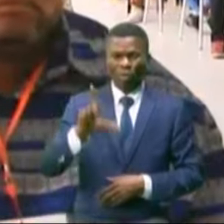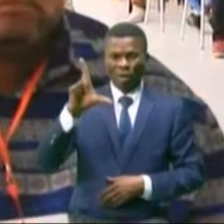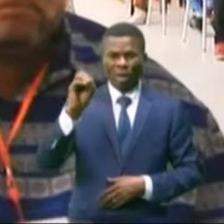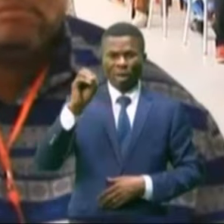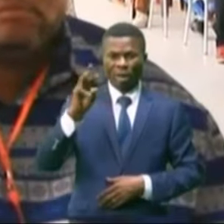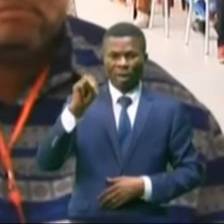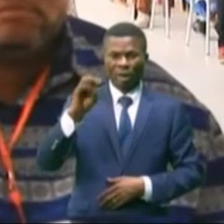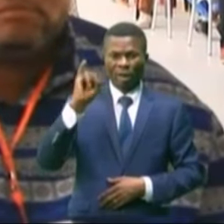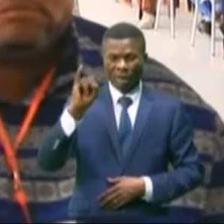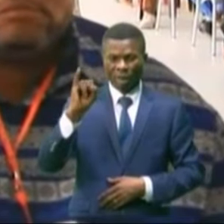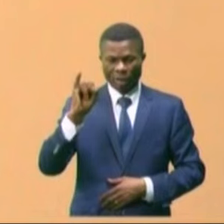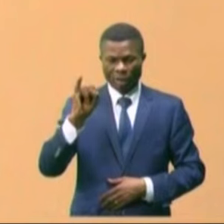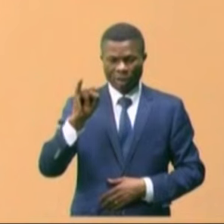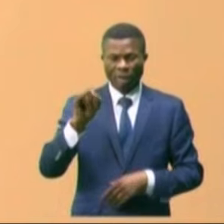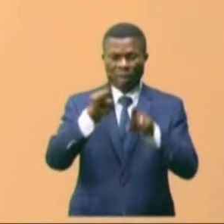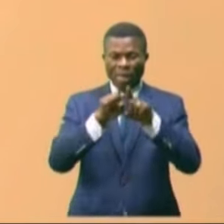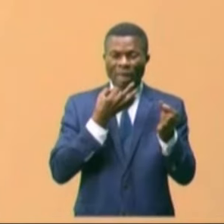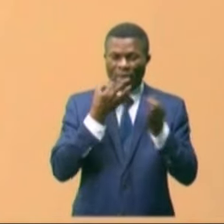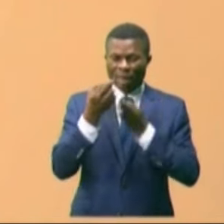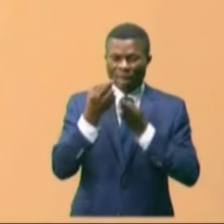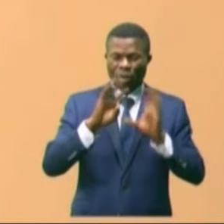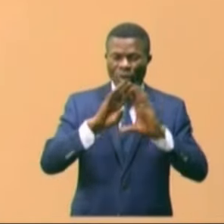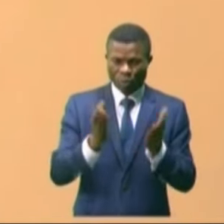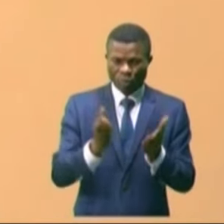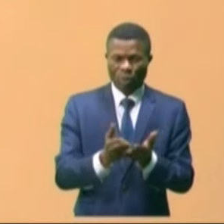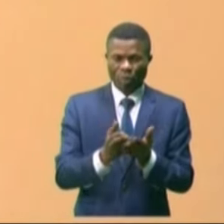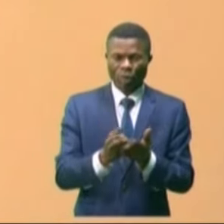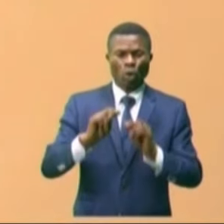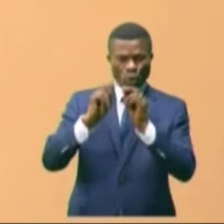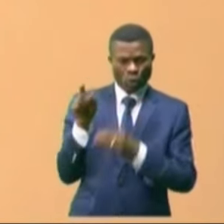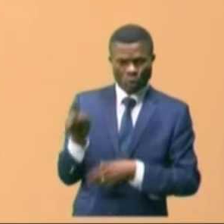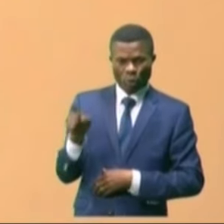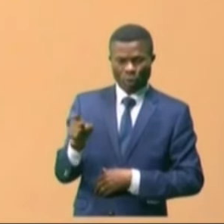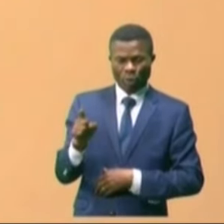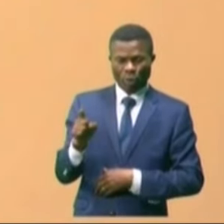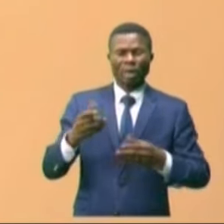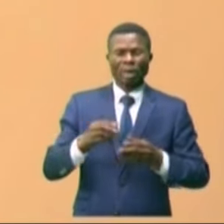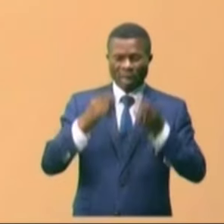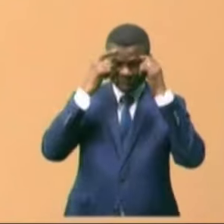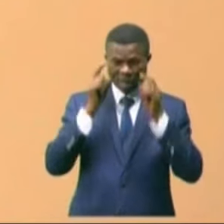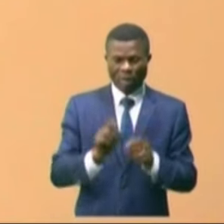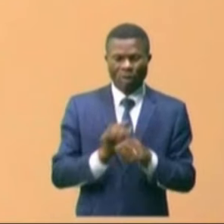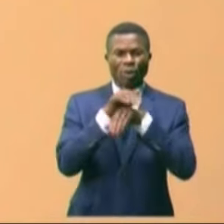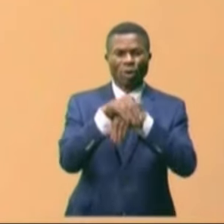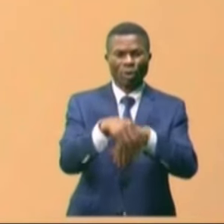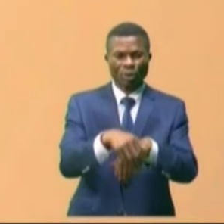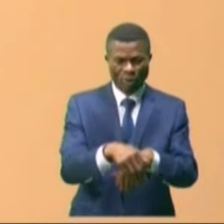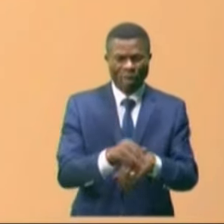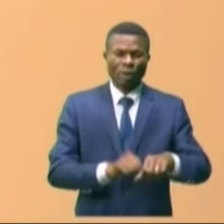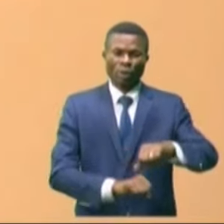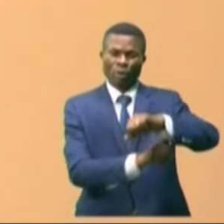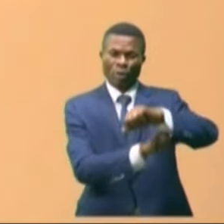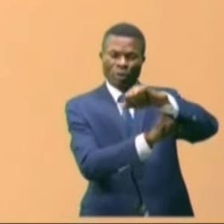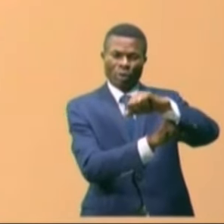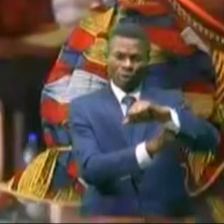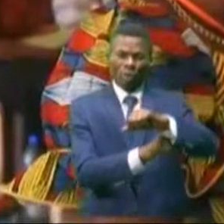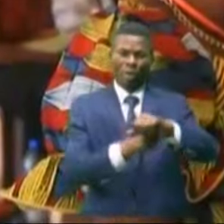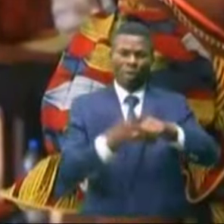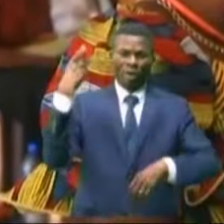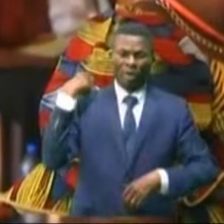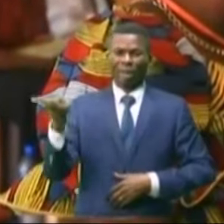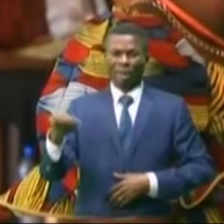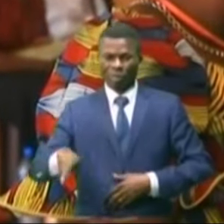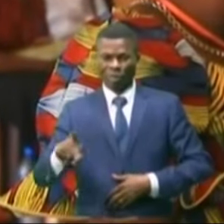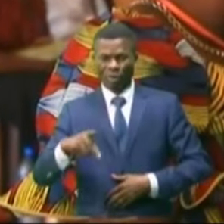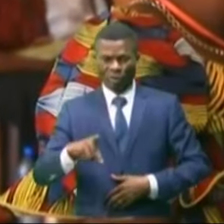Emmanuel Kibaya, a souligné que sa structure s'est résolument engagée d'accompagner les députés provinciaux dans